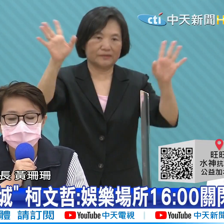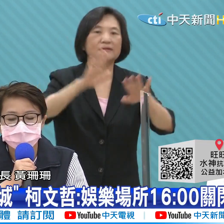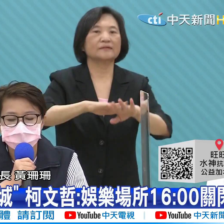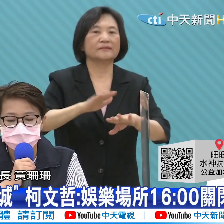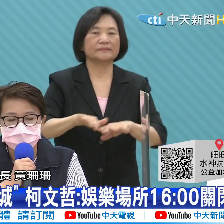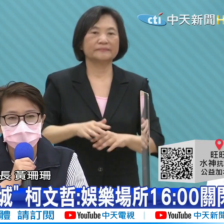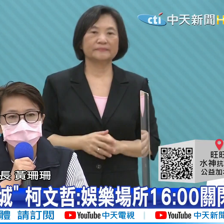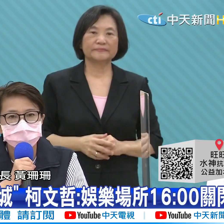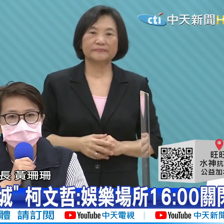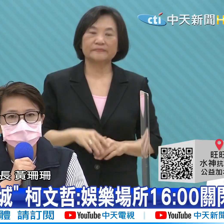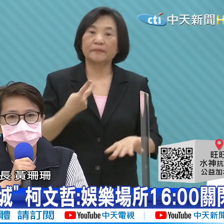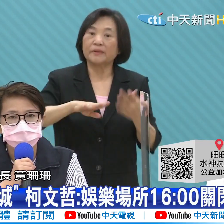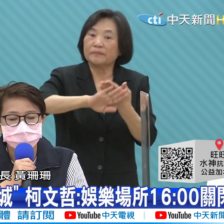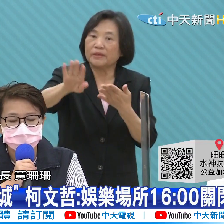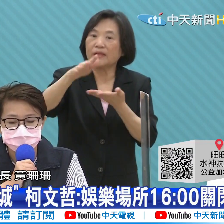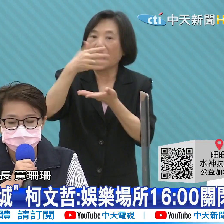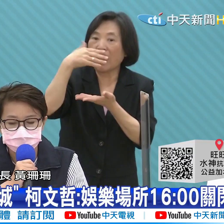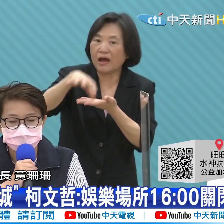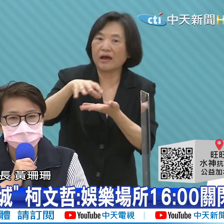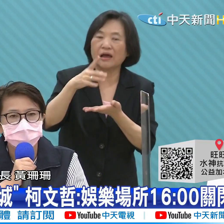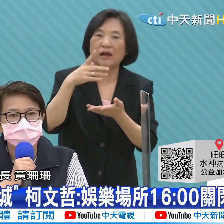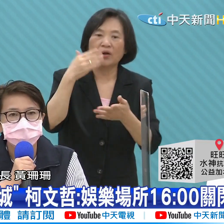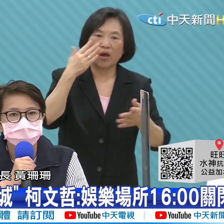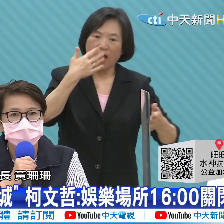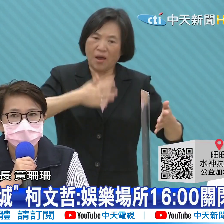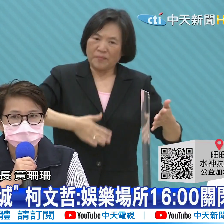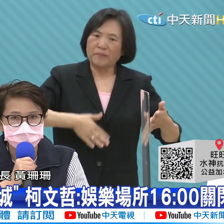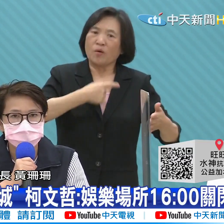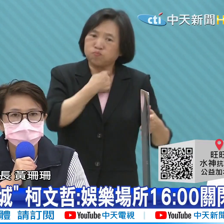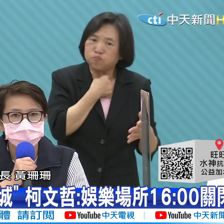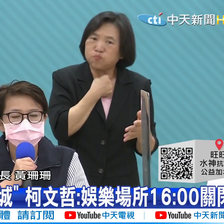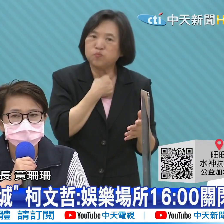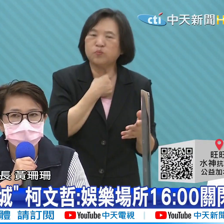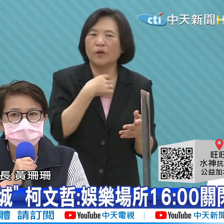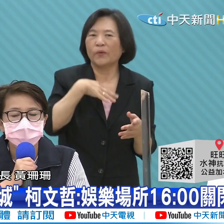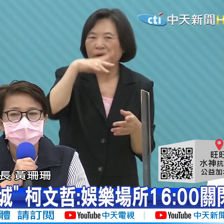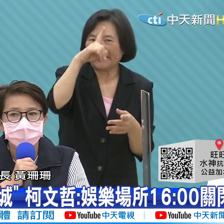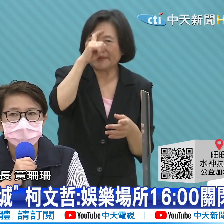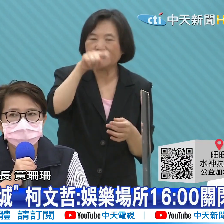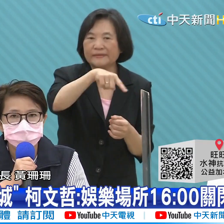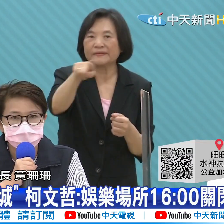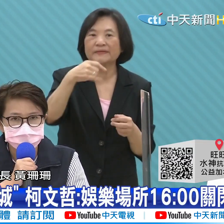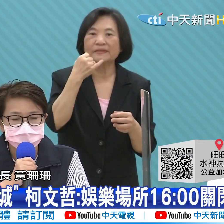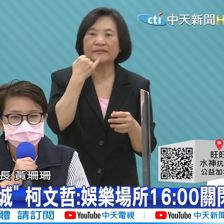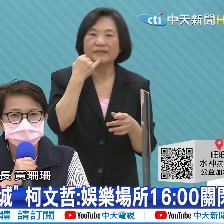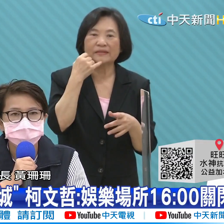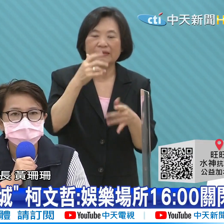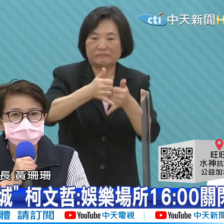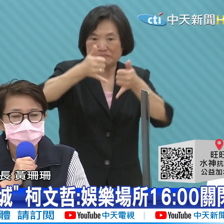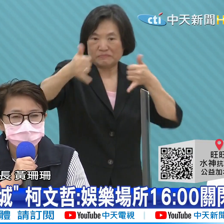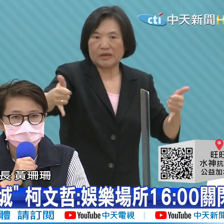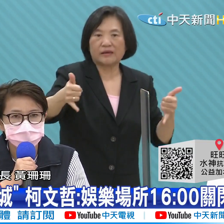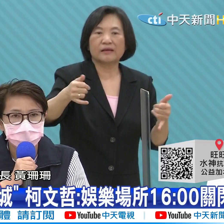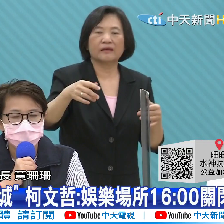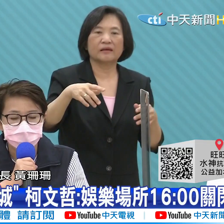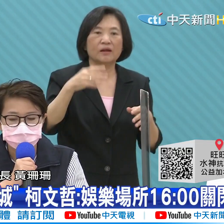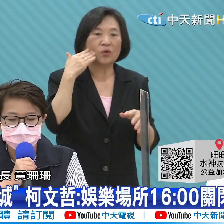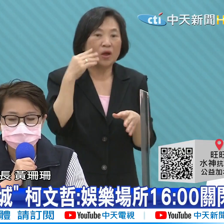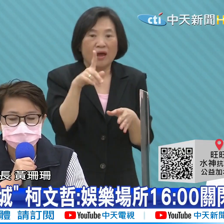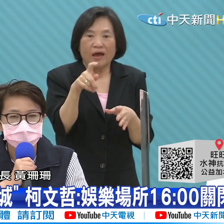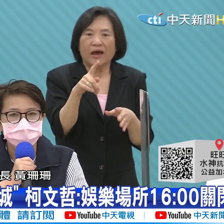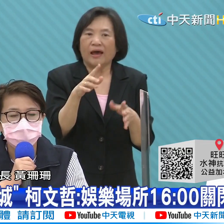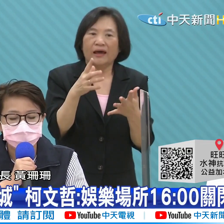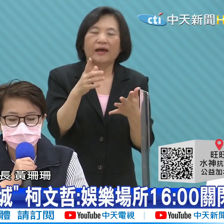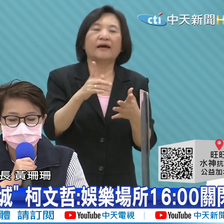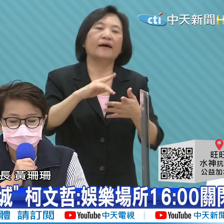告。那其他的餐饮业是民生必须的，我们希望它还是能够做到社交距离，如果没有办法做到的话，我们还是